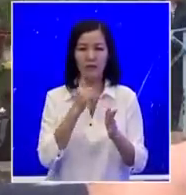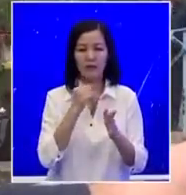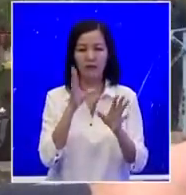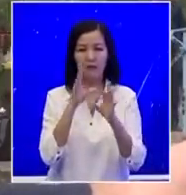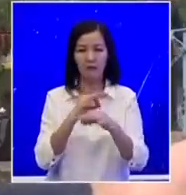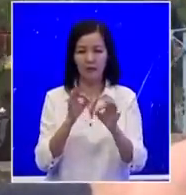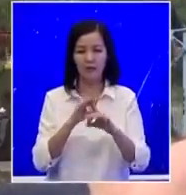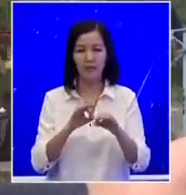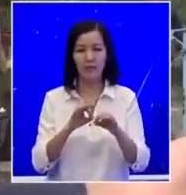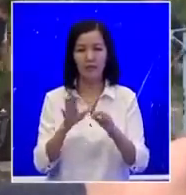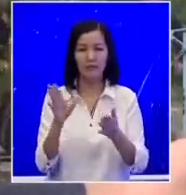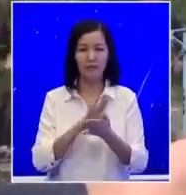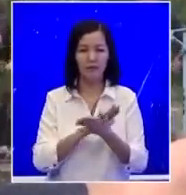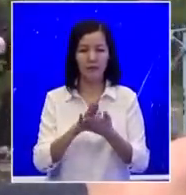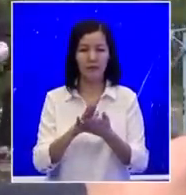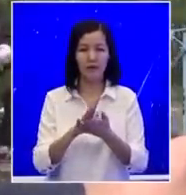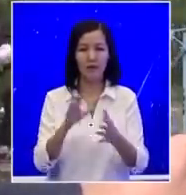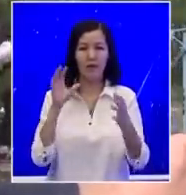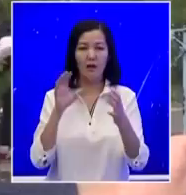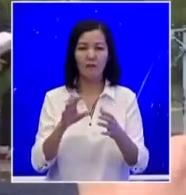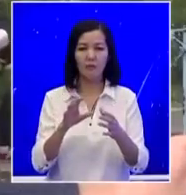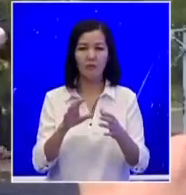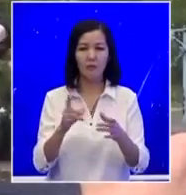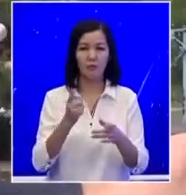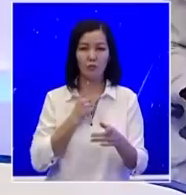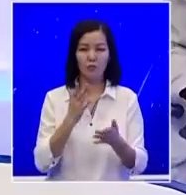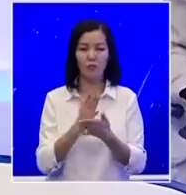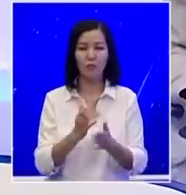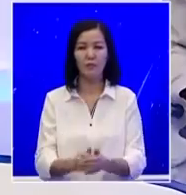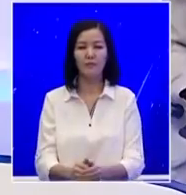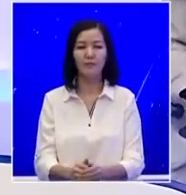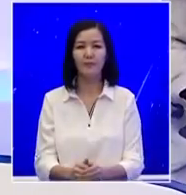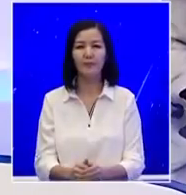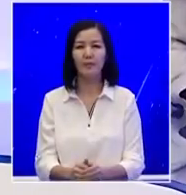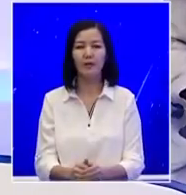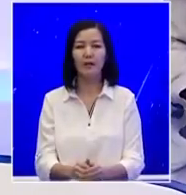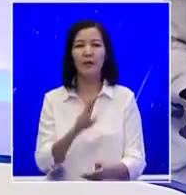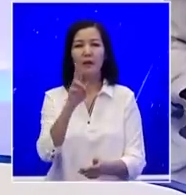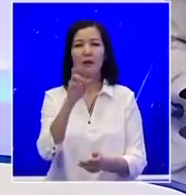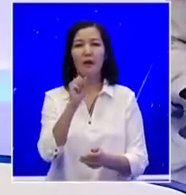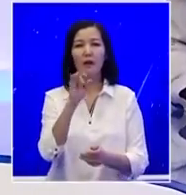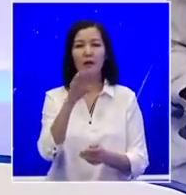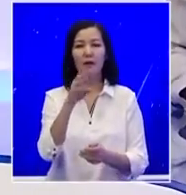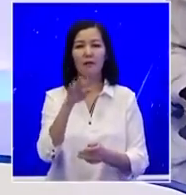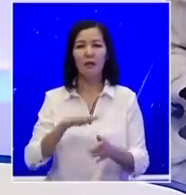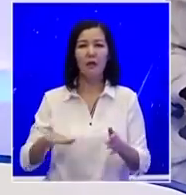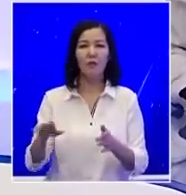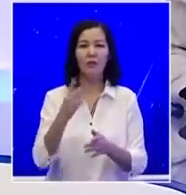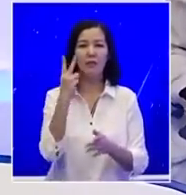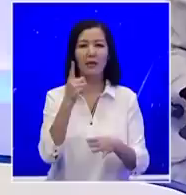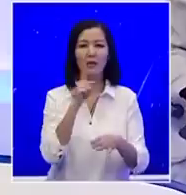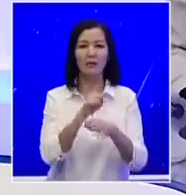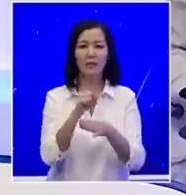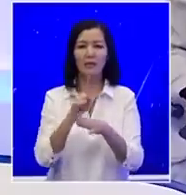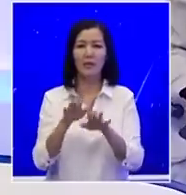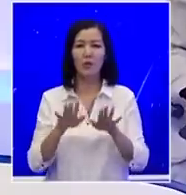жақсы болып, енді автобус машиналарымызды күтіп отырмыз. Қаратал ауданында екі санитарлық бекеті жұмыс